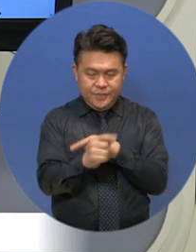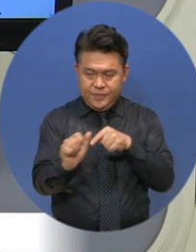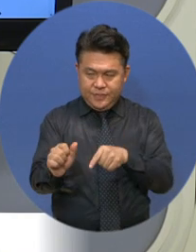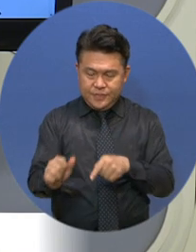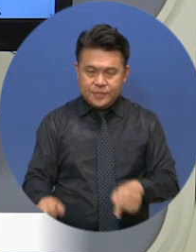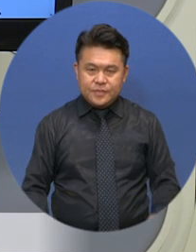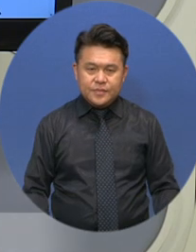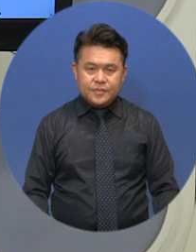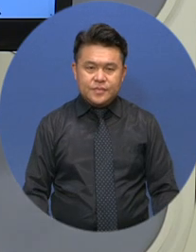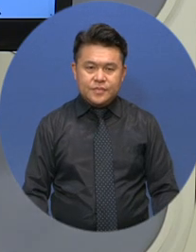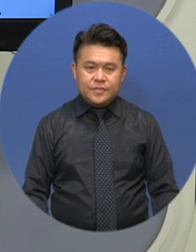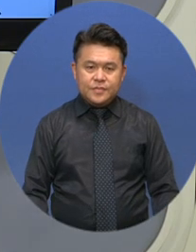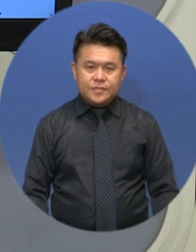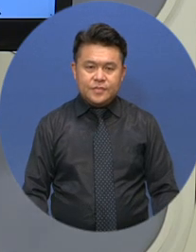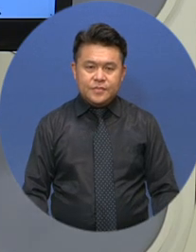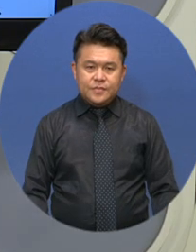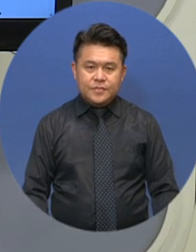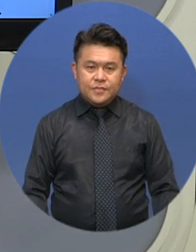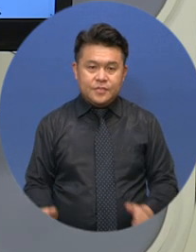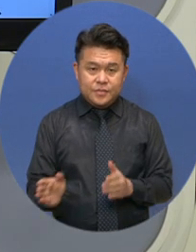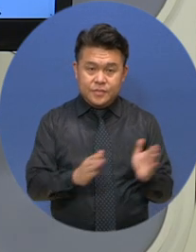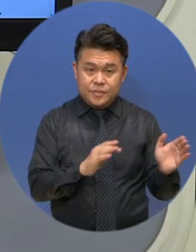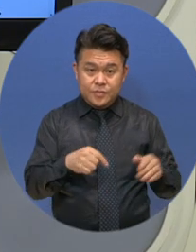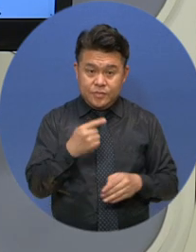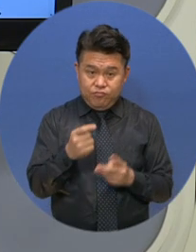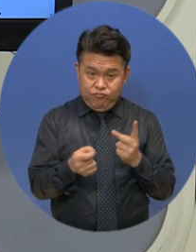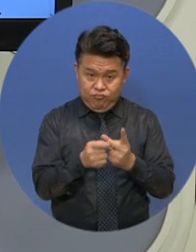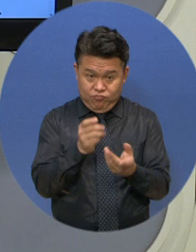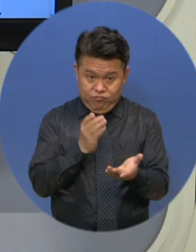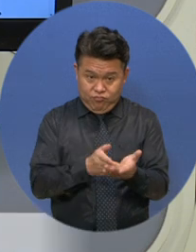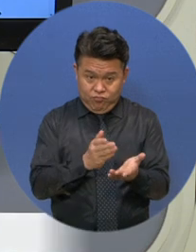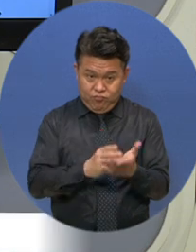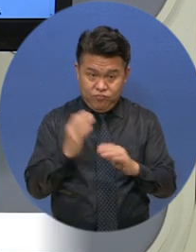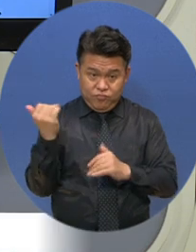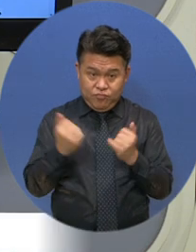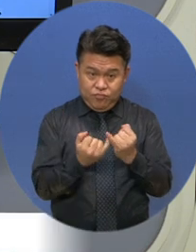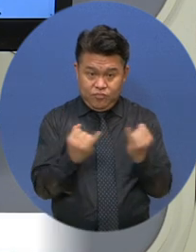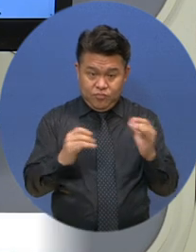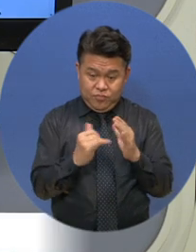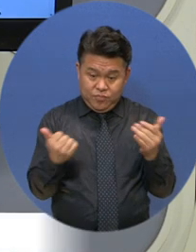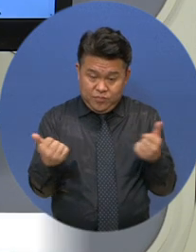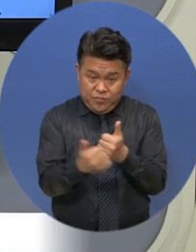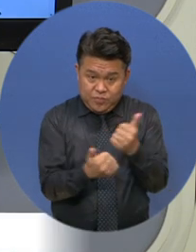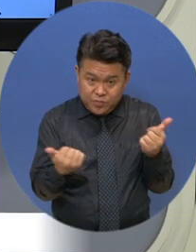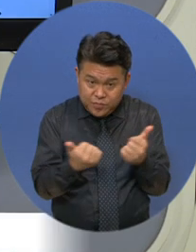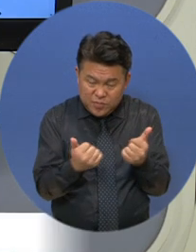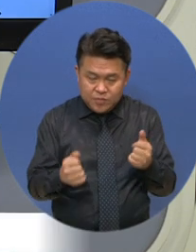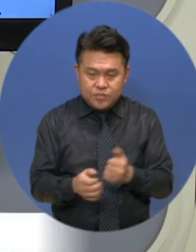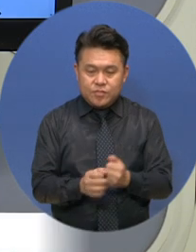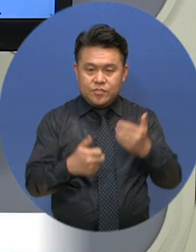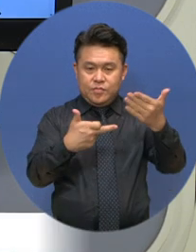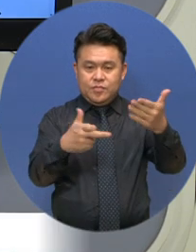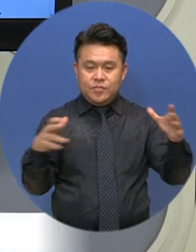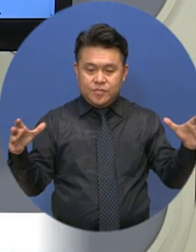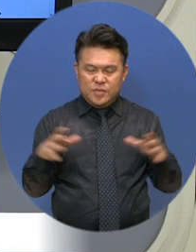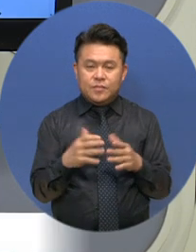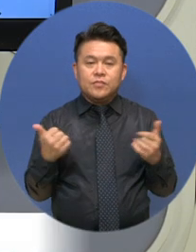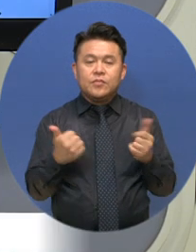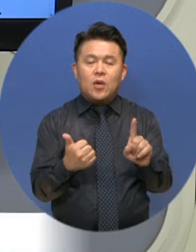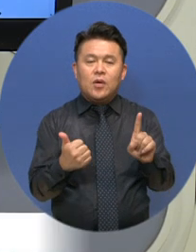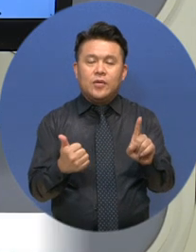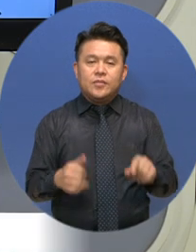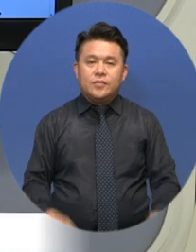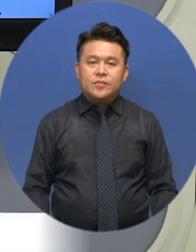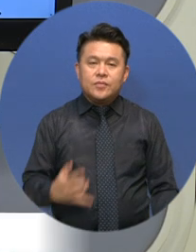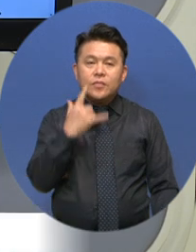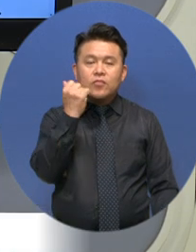촉구했습니다 다음 소식입니다 국회 여성가족위원회 는 지난 17일 전체회의를 열고